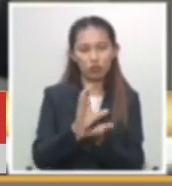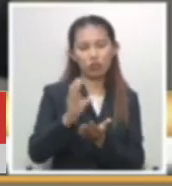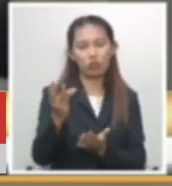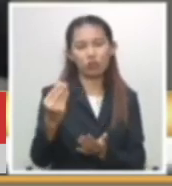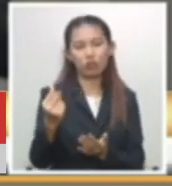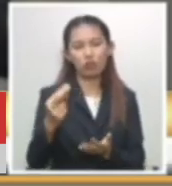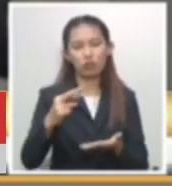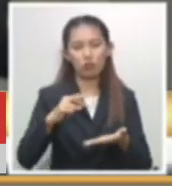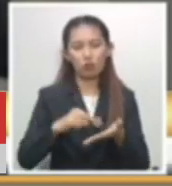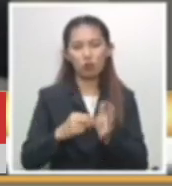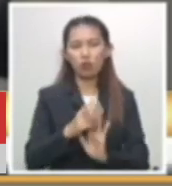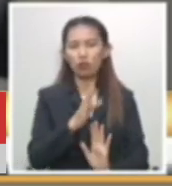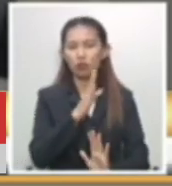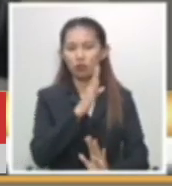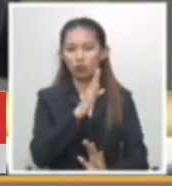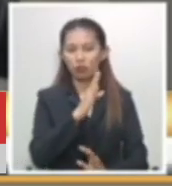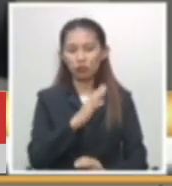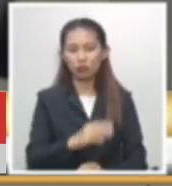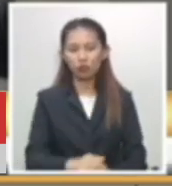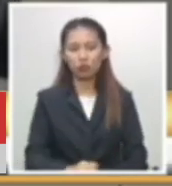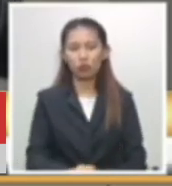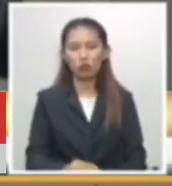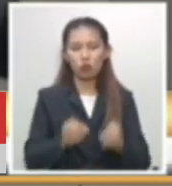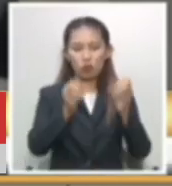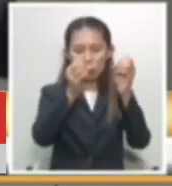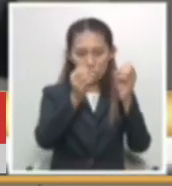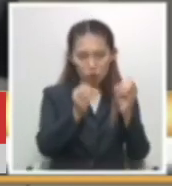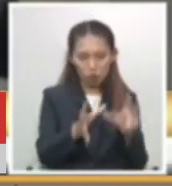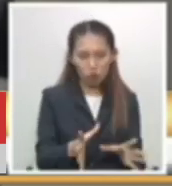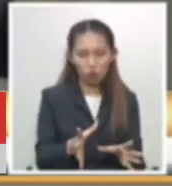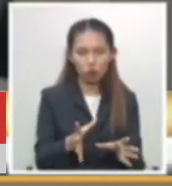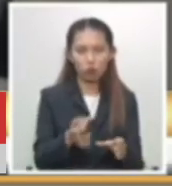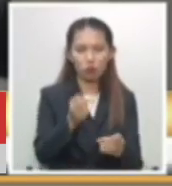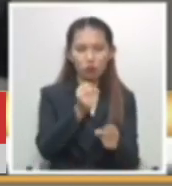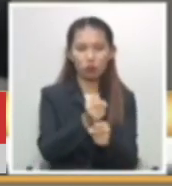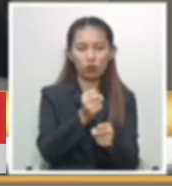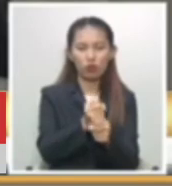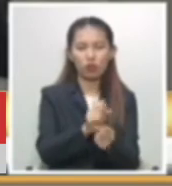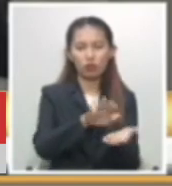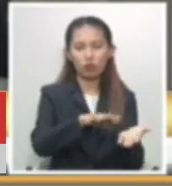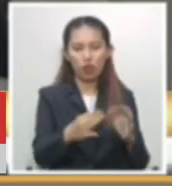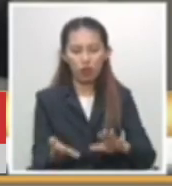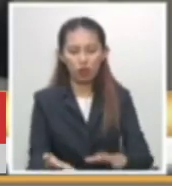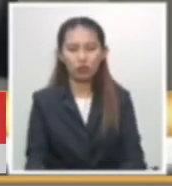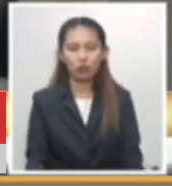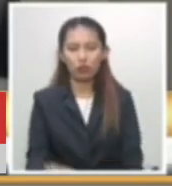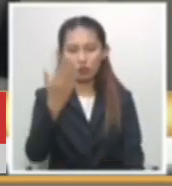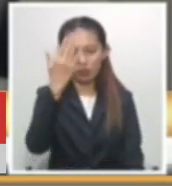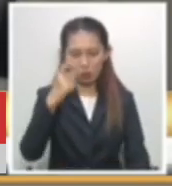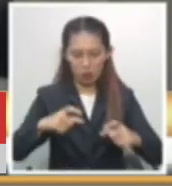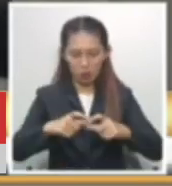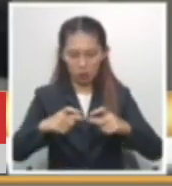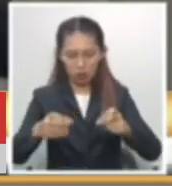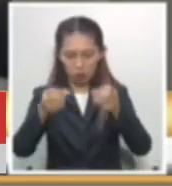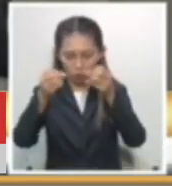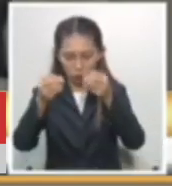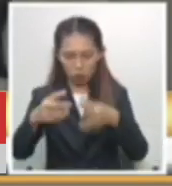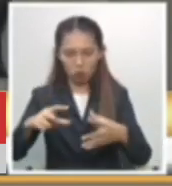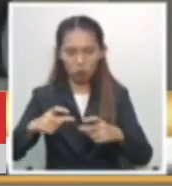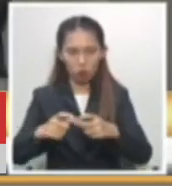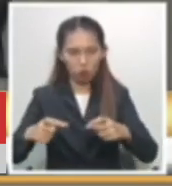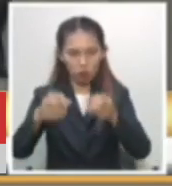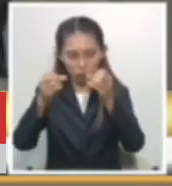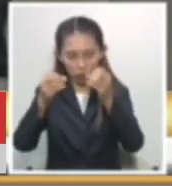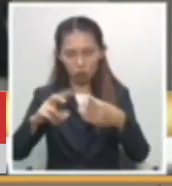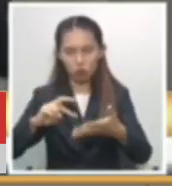ายผู้ประกอบวิชาชีพครูเพราะท่านกำลังจะไม่ยอมรับใบประกอบวิชาชีพท่านรัฐบา